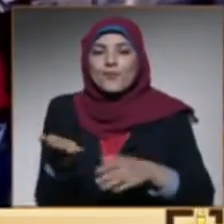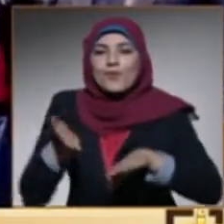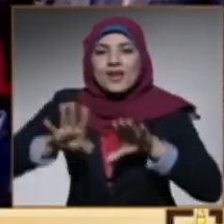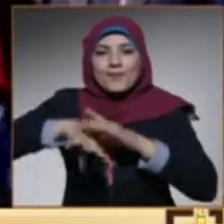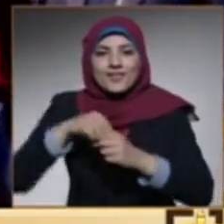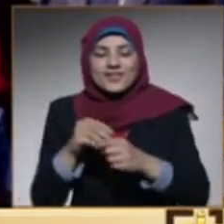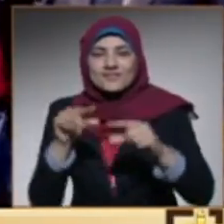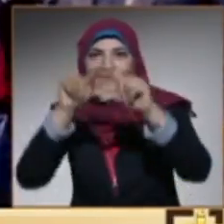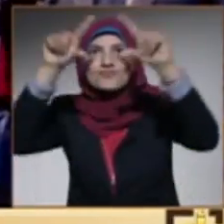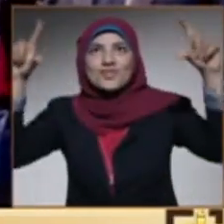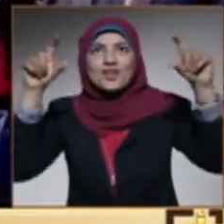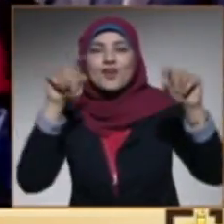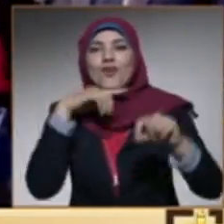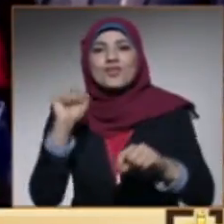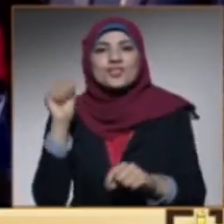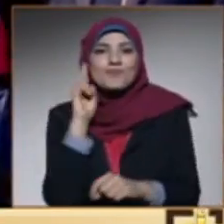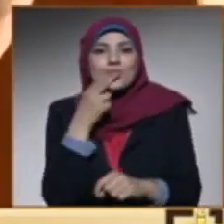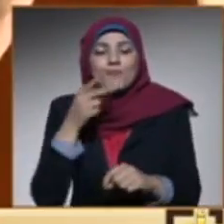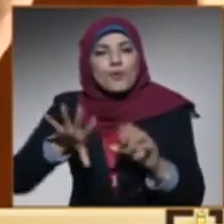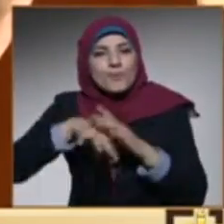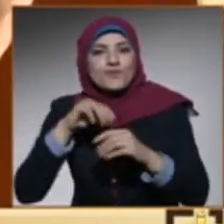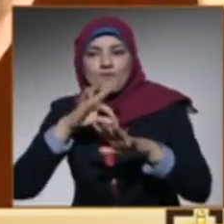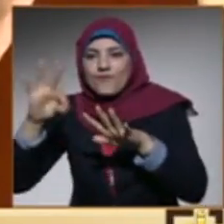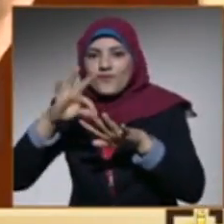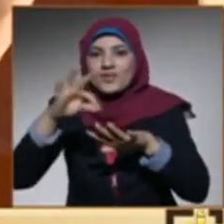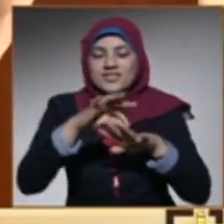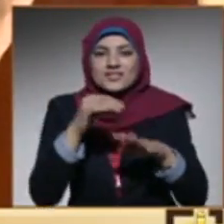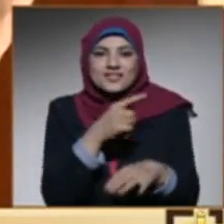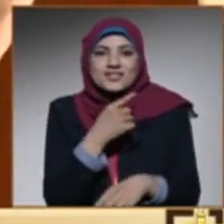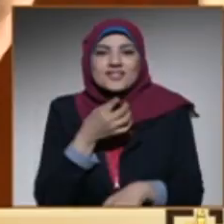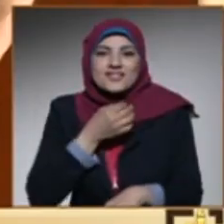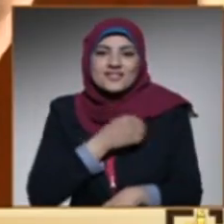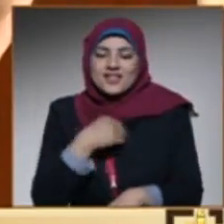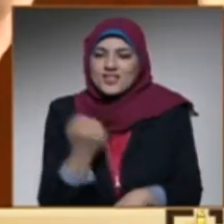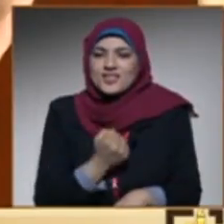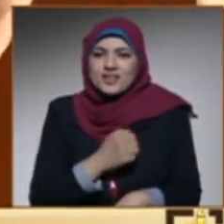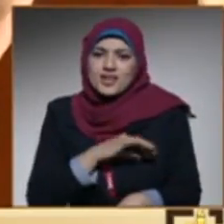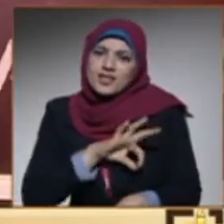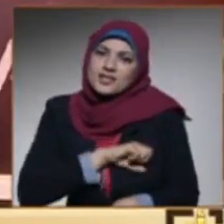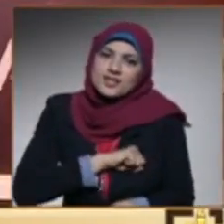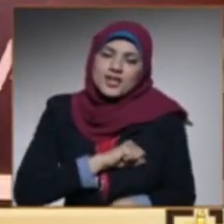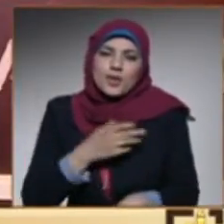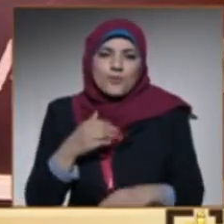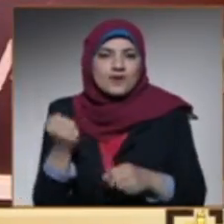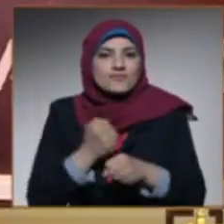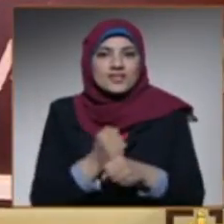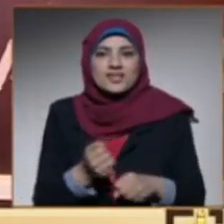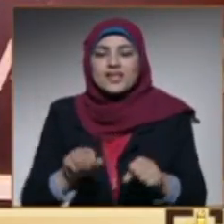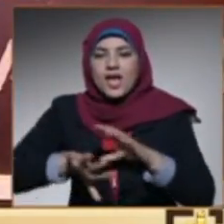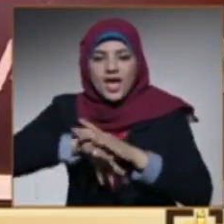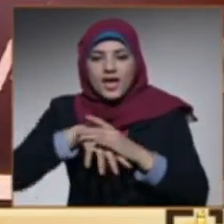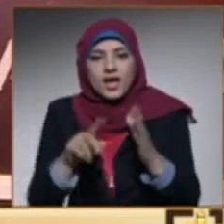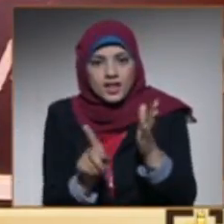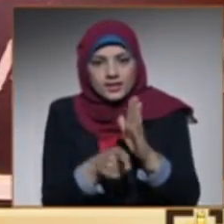ليؤكد بأنك موجود بأحد فروعه الخاصة إنسانيا ومهنيا. ده أول فرع في مصر، وفي بعد كده